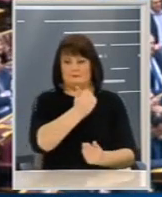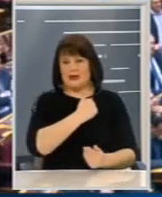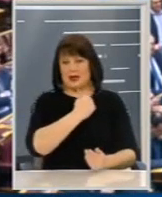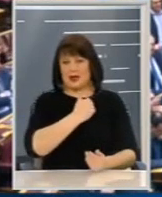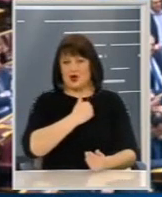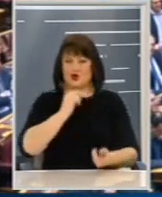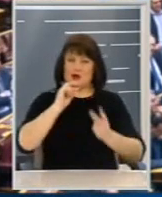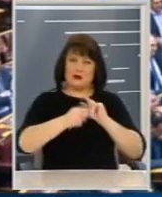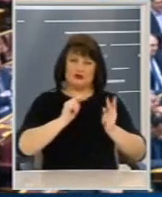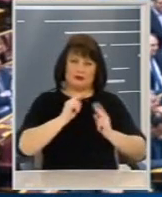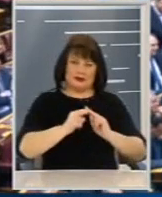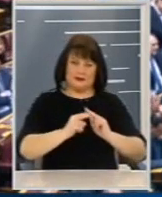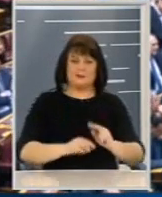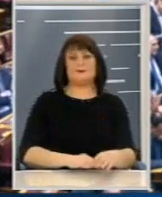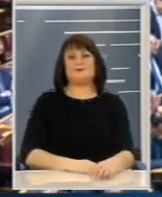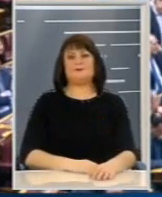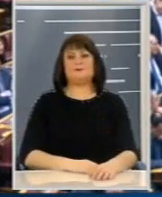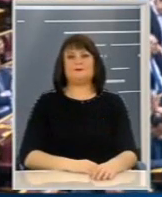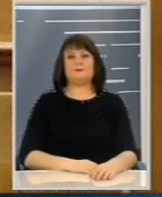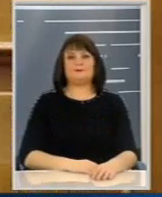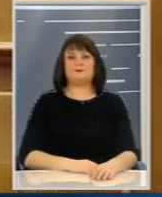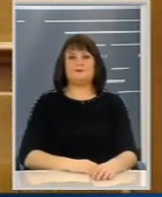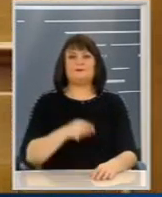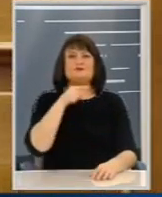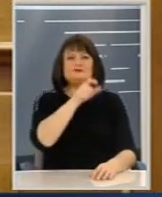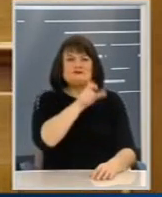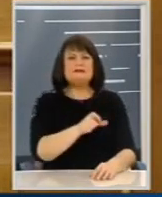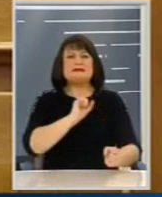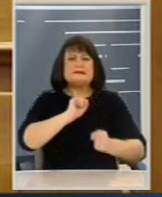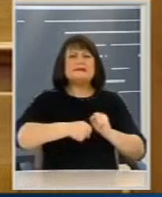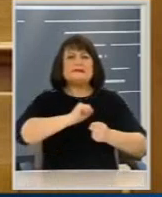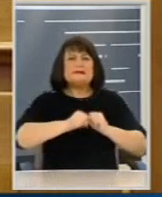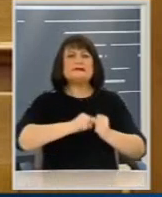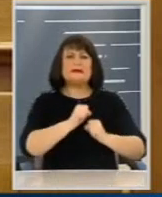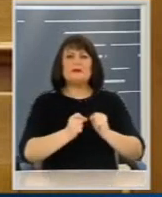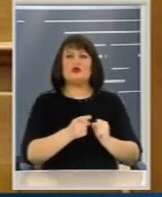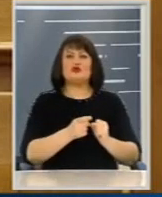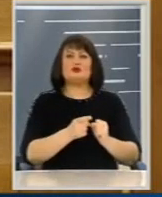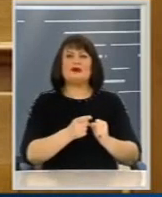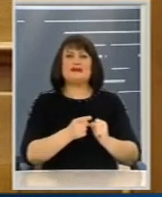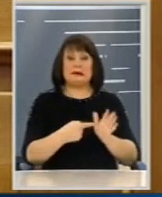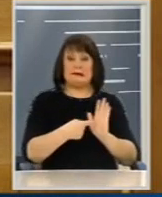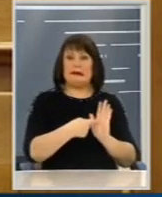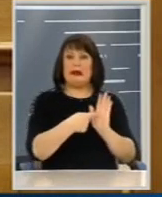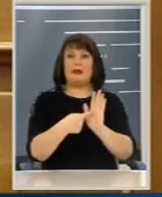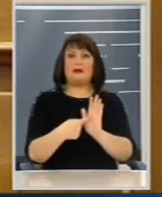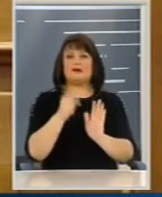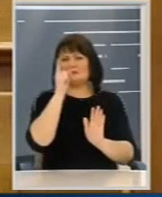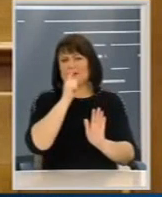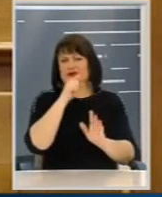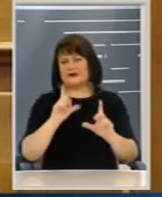Μητσοτάκη. Στην απεγνωσμένη σας προσπάθεια να δημιουργήσετε την πλαστή